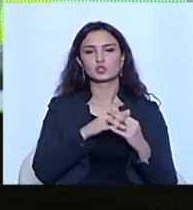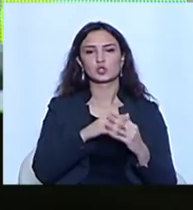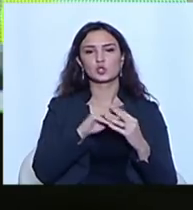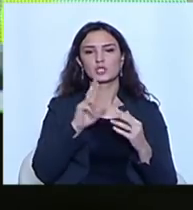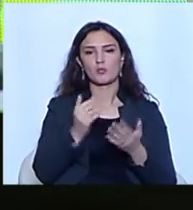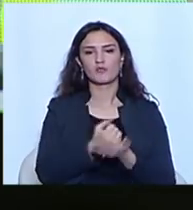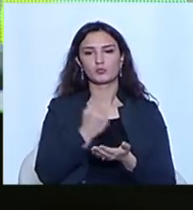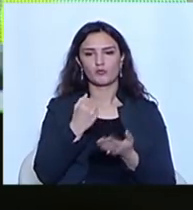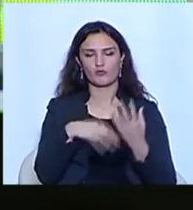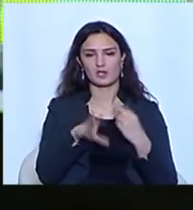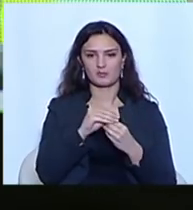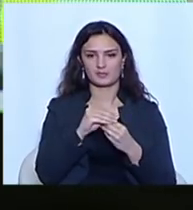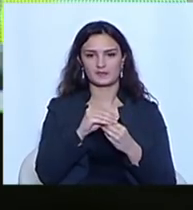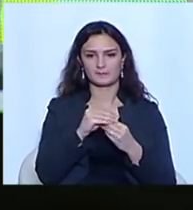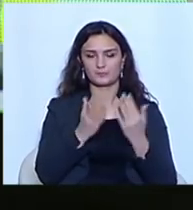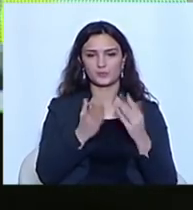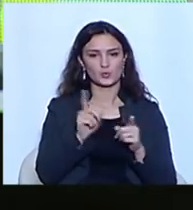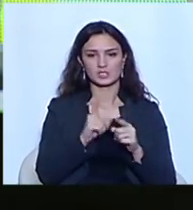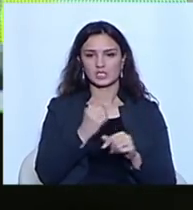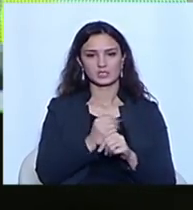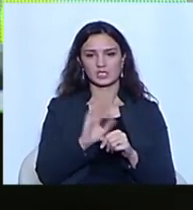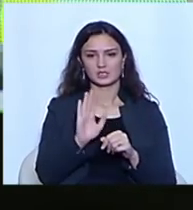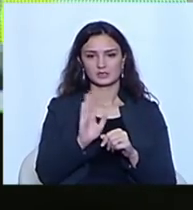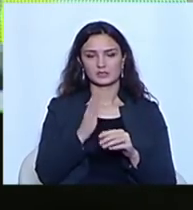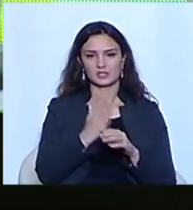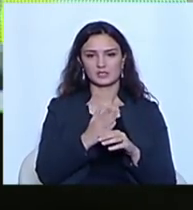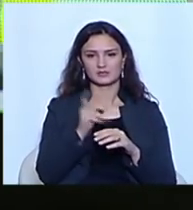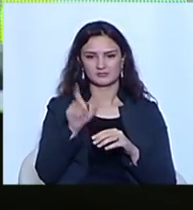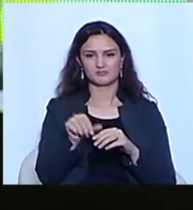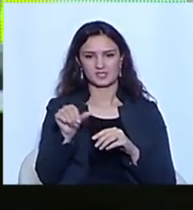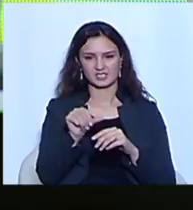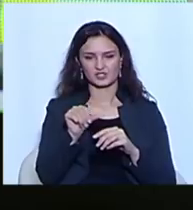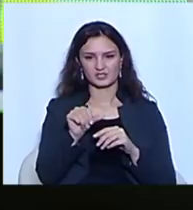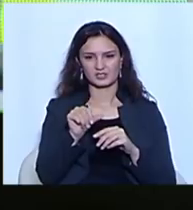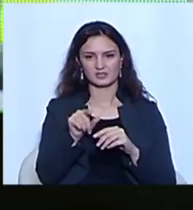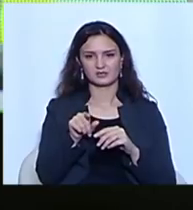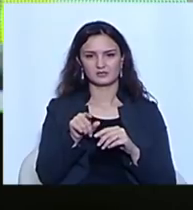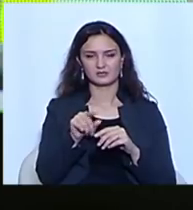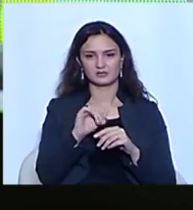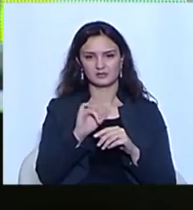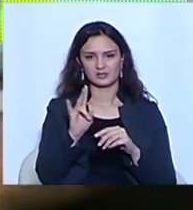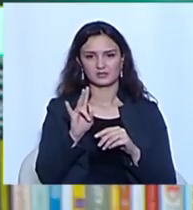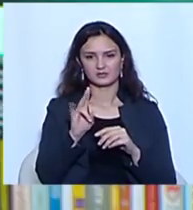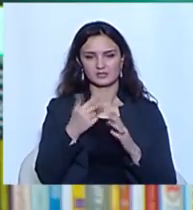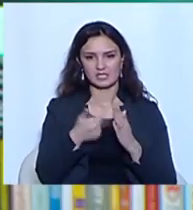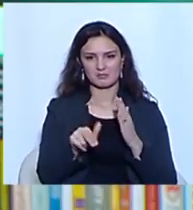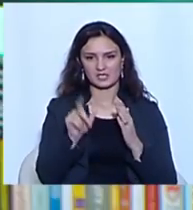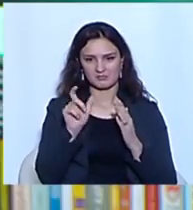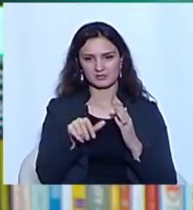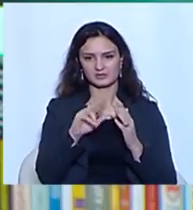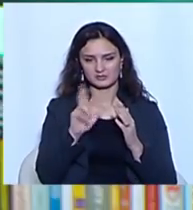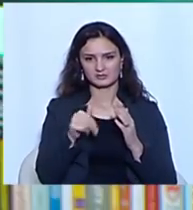და მოვიპოვო ყველაფერი და თუ ესე არ გააკეთებ ხარ მაჩანჩალა და ლუზერი, ანუ წამგებელი